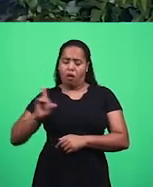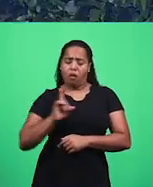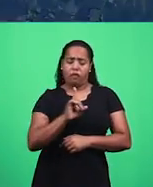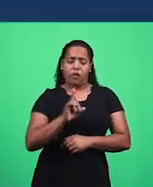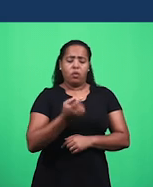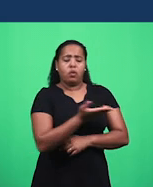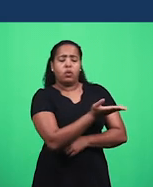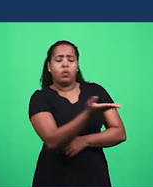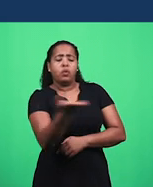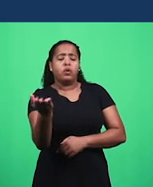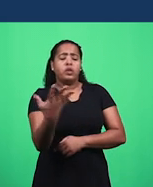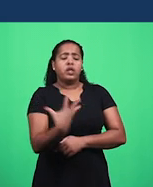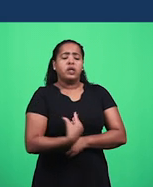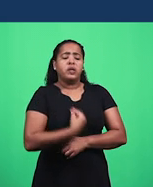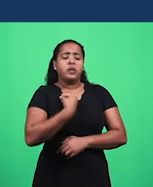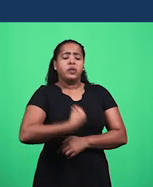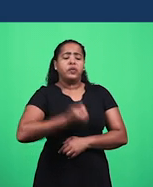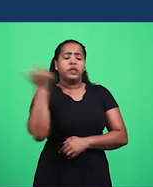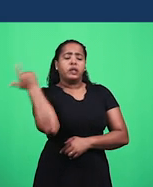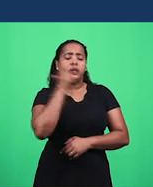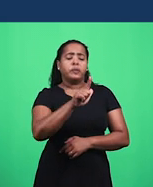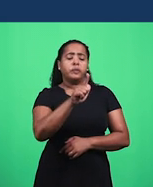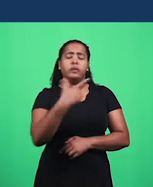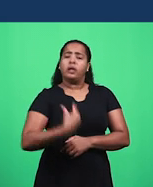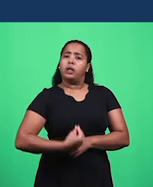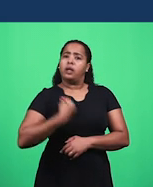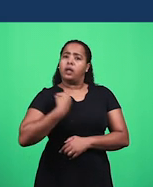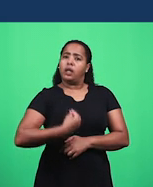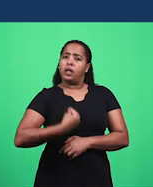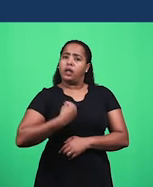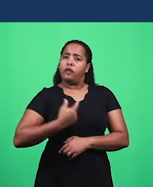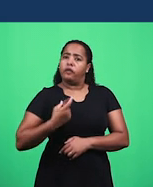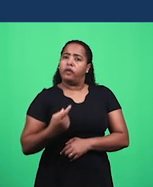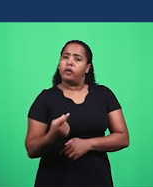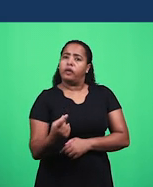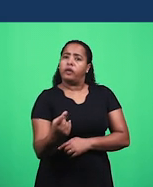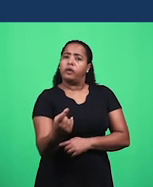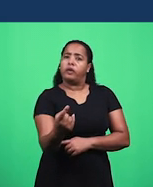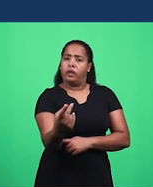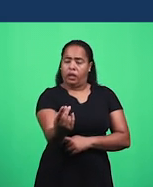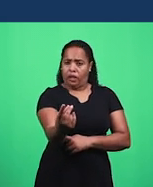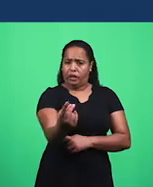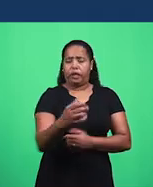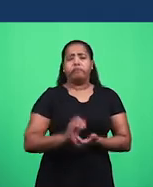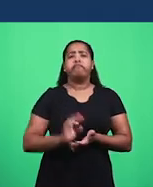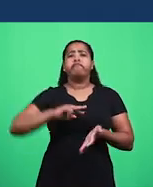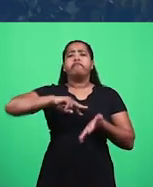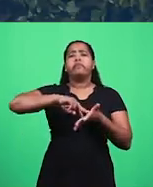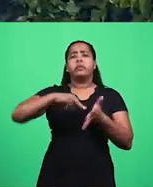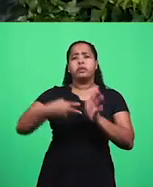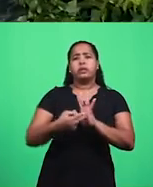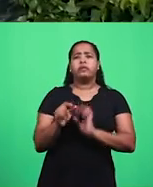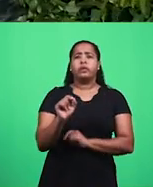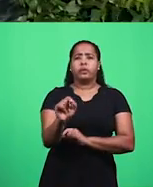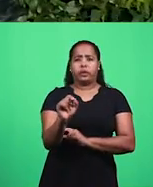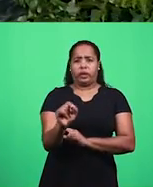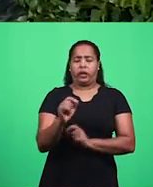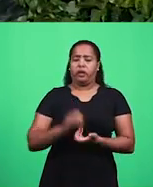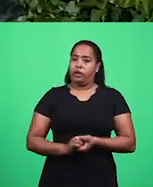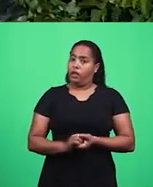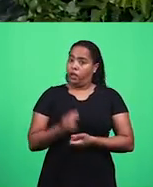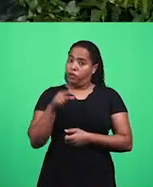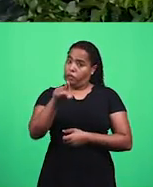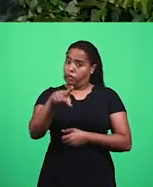ученикам: «Я пришел, чтобы вы имели жизнь и жизнь с избытком». Иоанна 10:10.